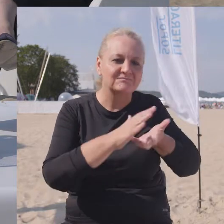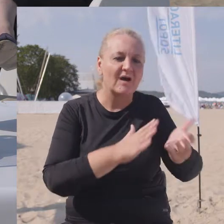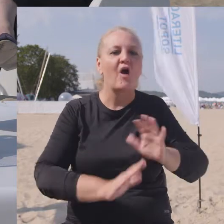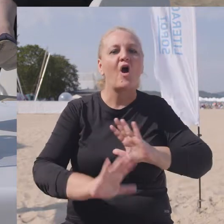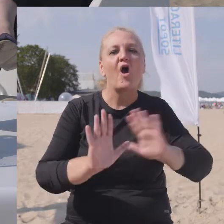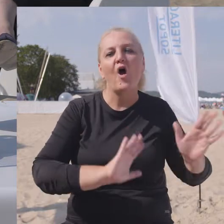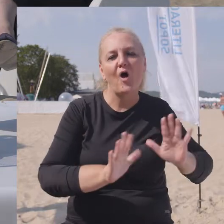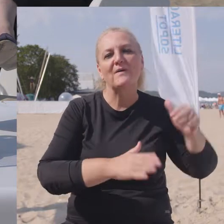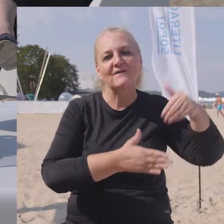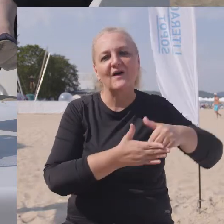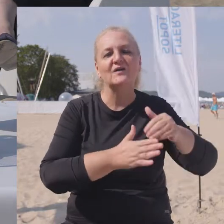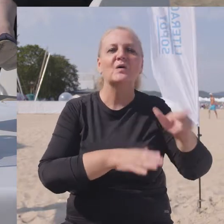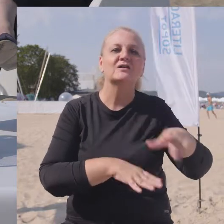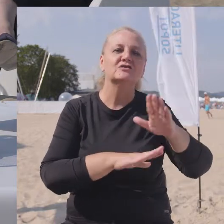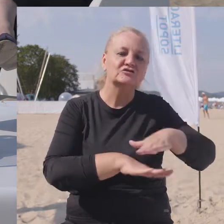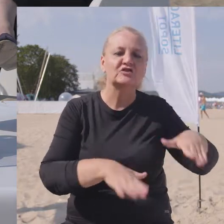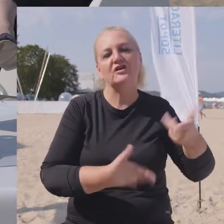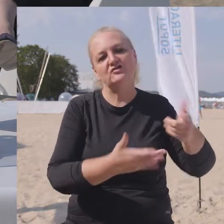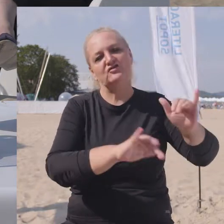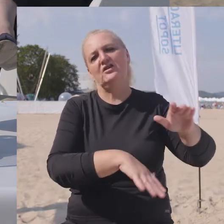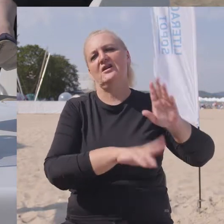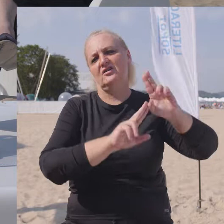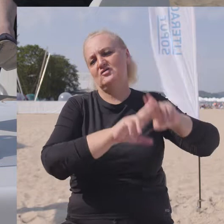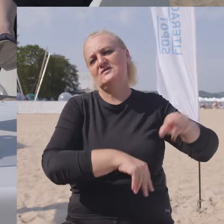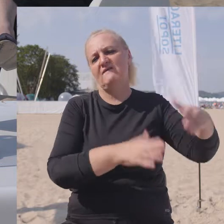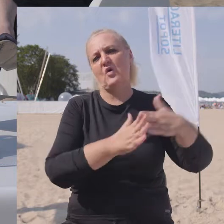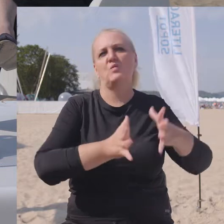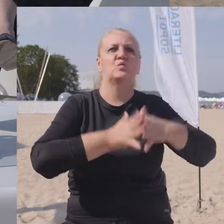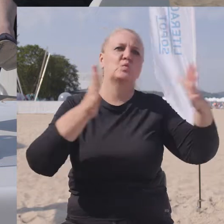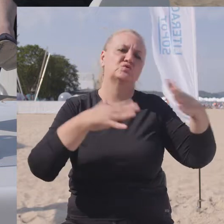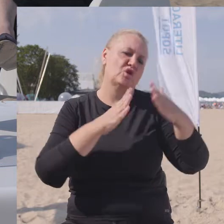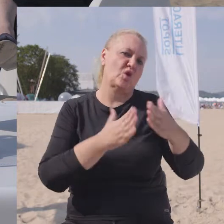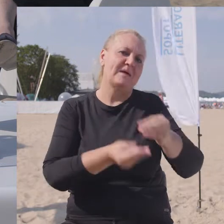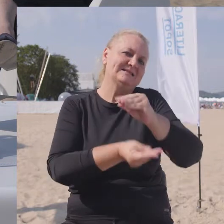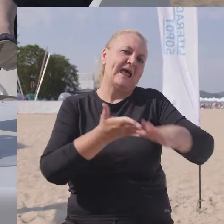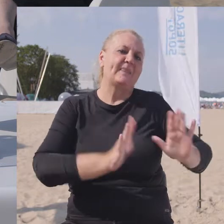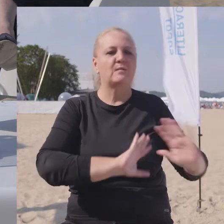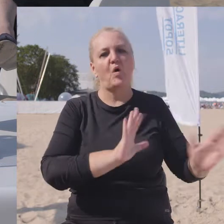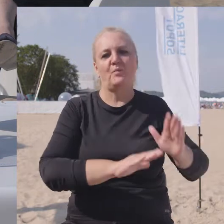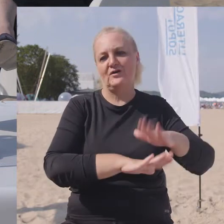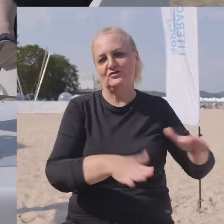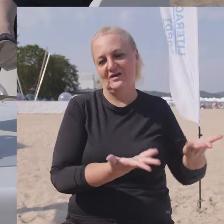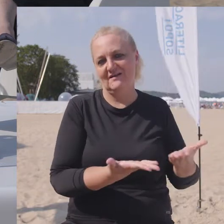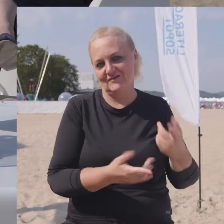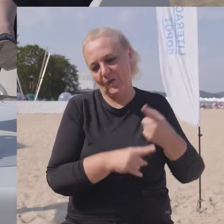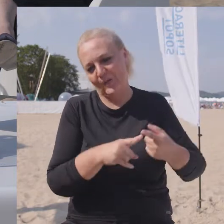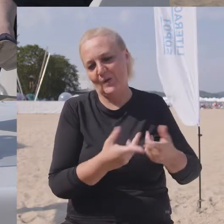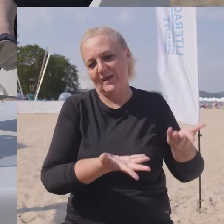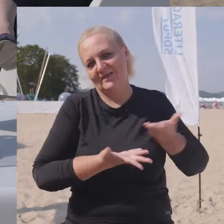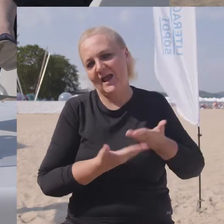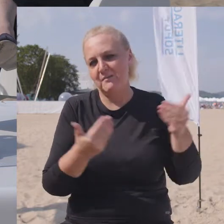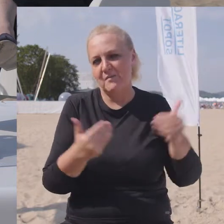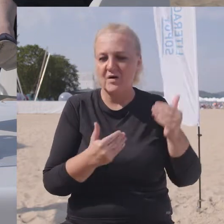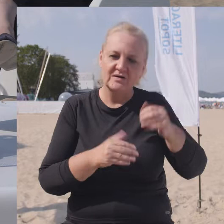no bo cóż taka babcia będzie tak siedziała w domu. W ogóle taki duży dom nie mogłaby nam troszeczkę tak posunąć się i dać